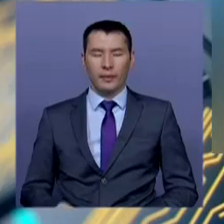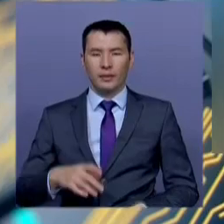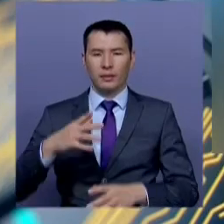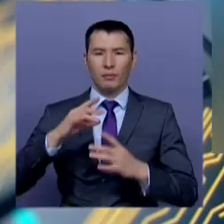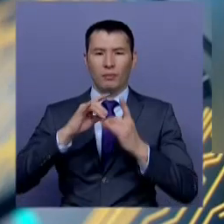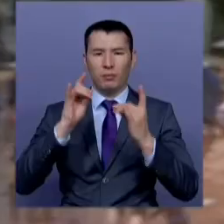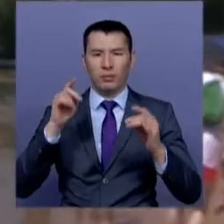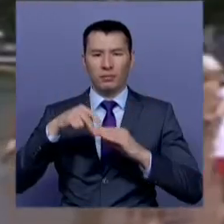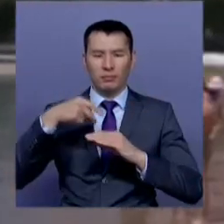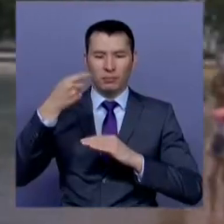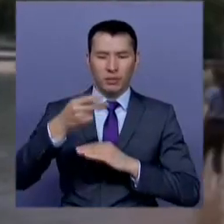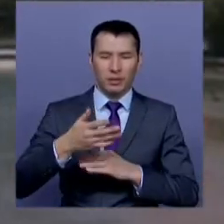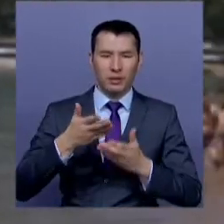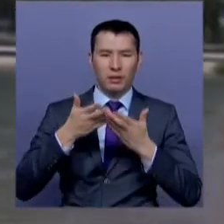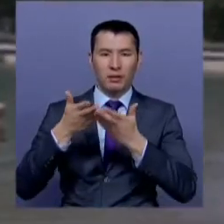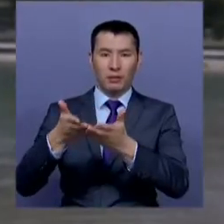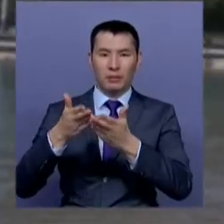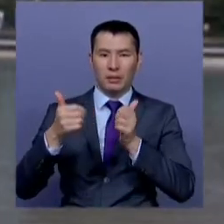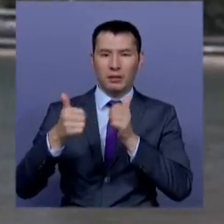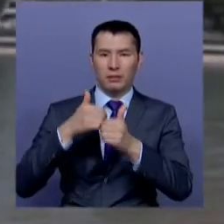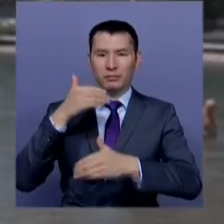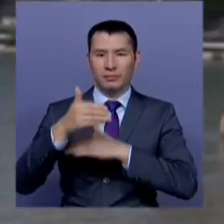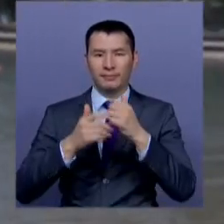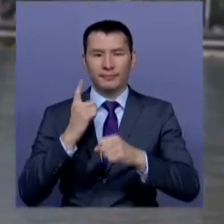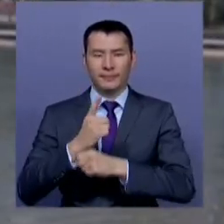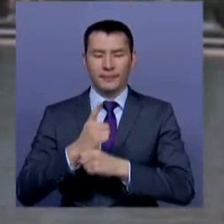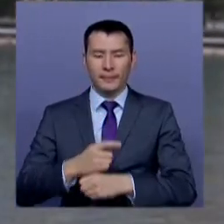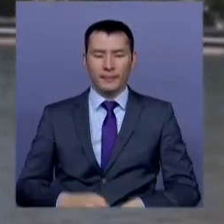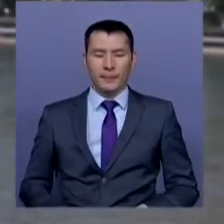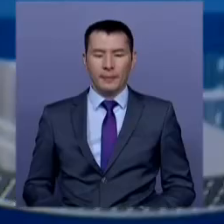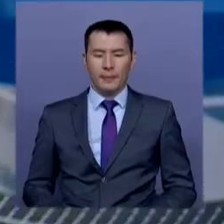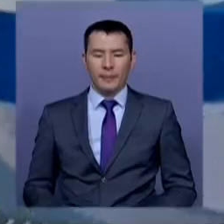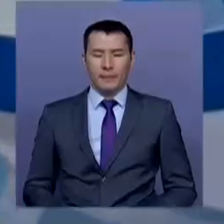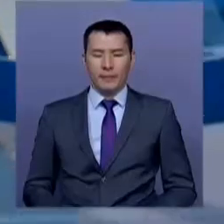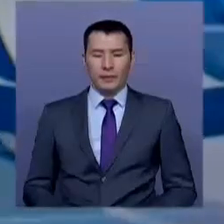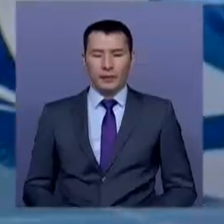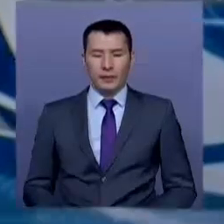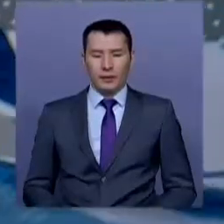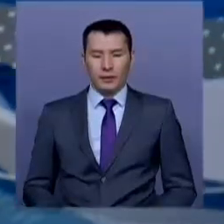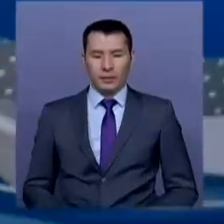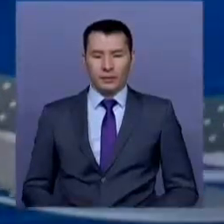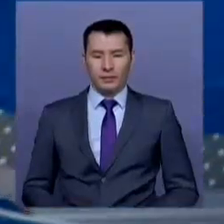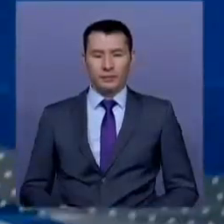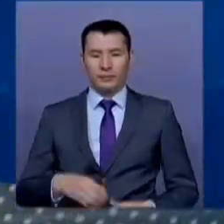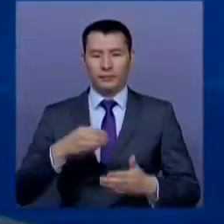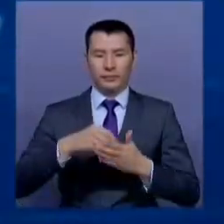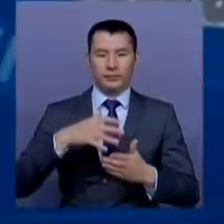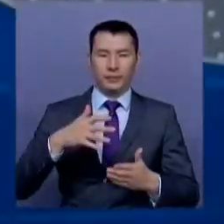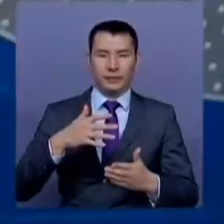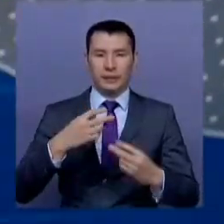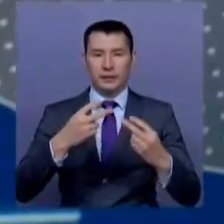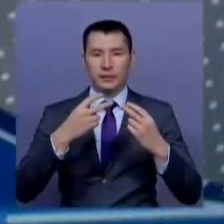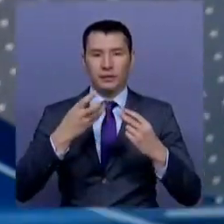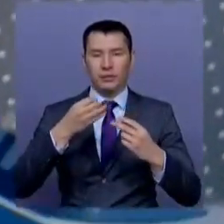и причалов. Аяна Рафина Рикпаева, Медет Саматуло, телеканал Алматы. Уважаемые телезрители, еще раз напоминаю,